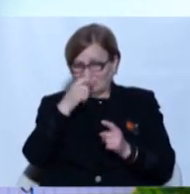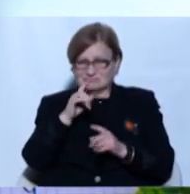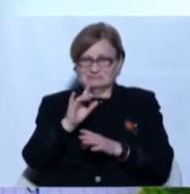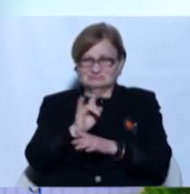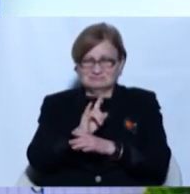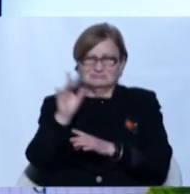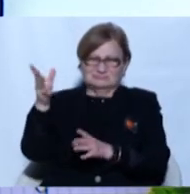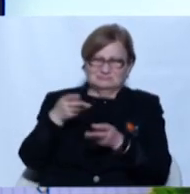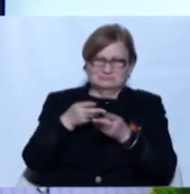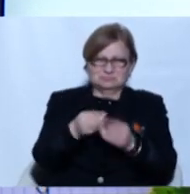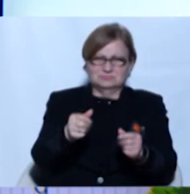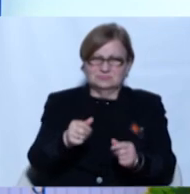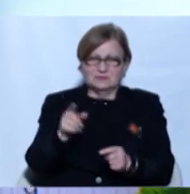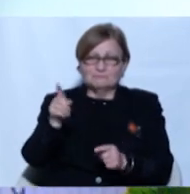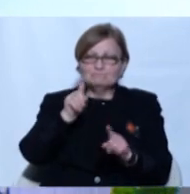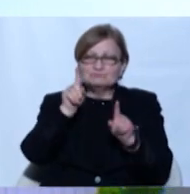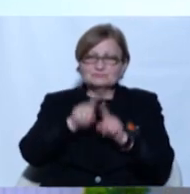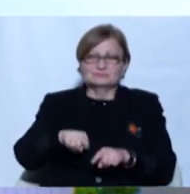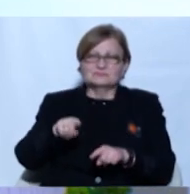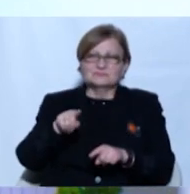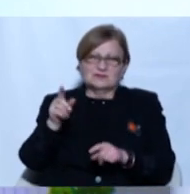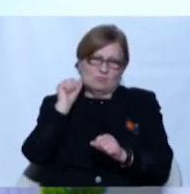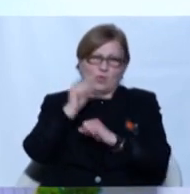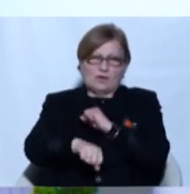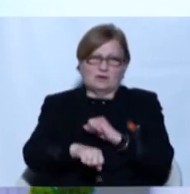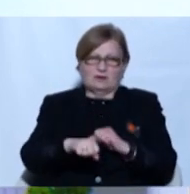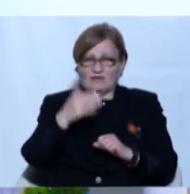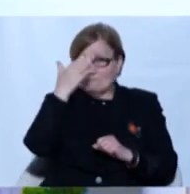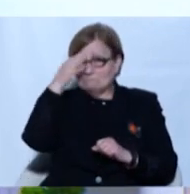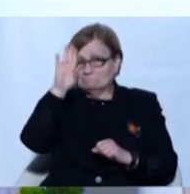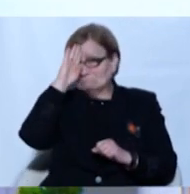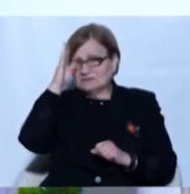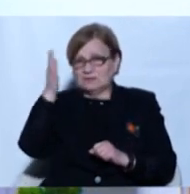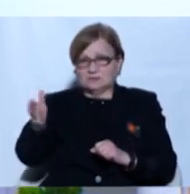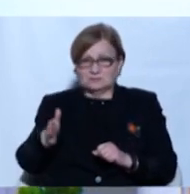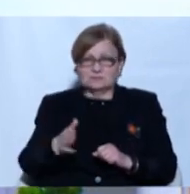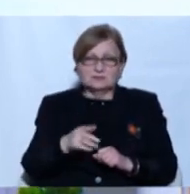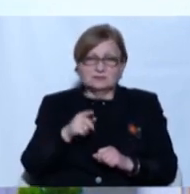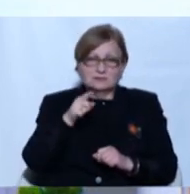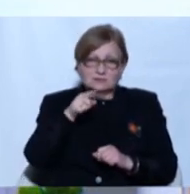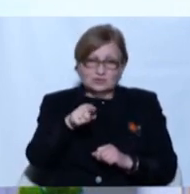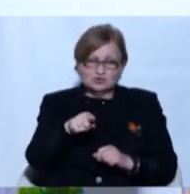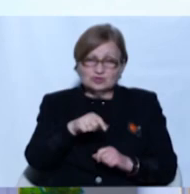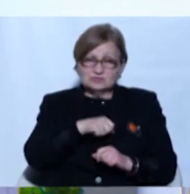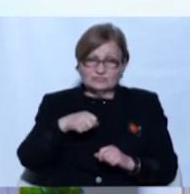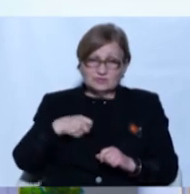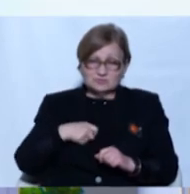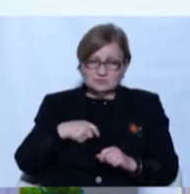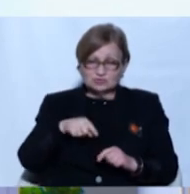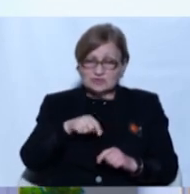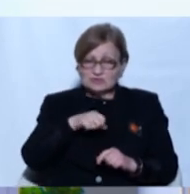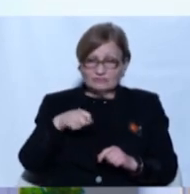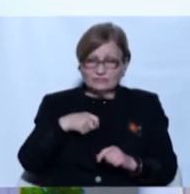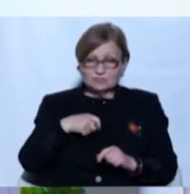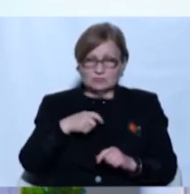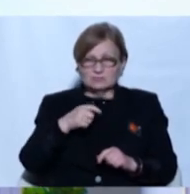წუთში დაატრეელებს იმ ცოდვის კალოს, რასაც აღწერილი აქვს და რასაც ქვია ქართლის ჭირი. შენ აქედან დახვდი გონების